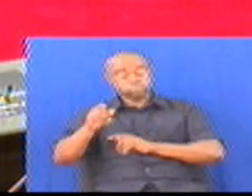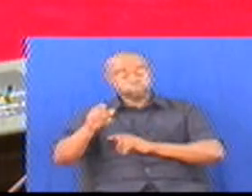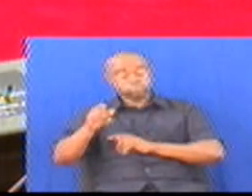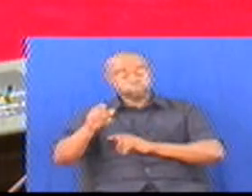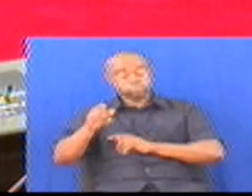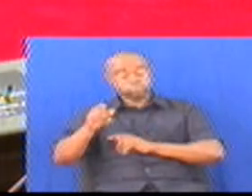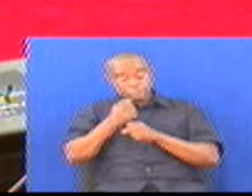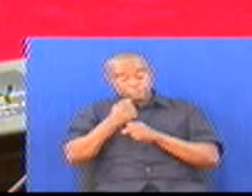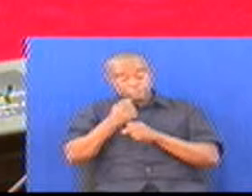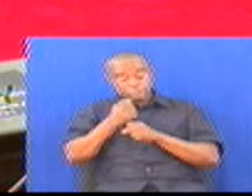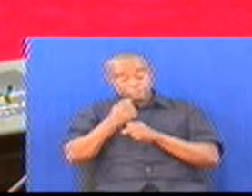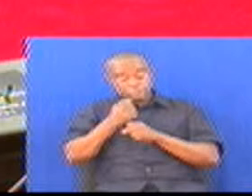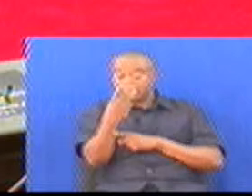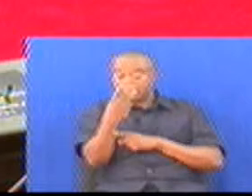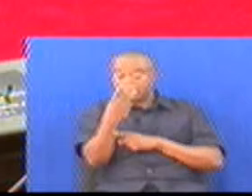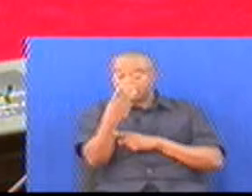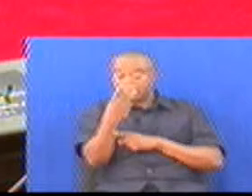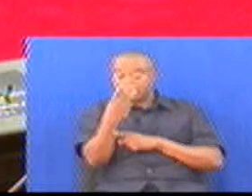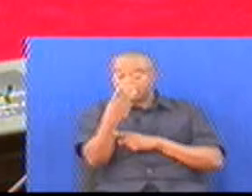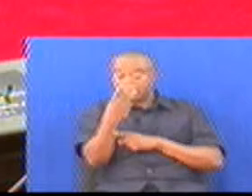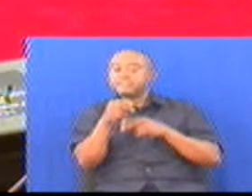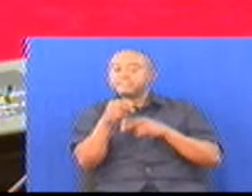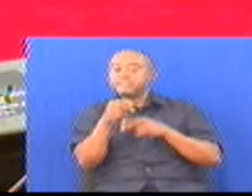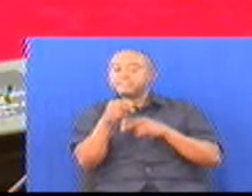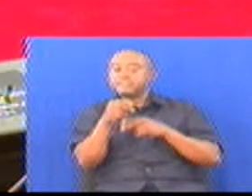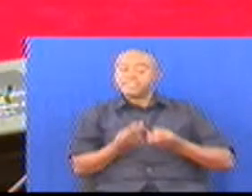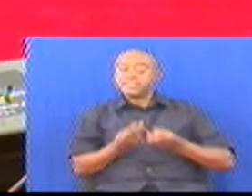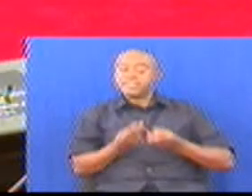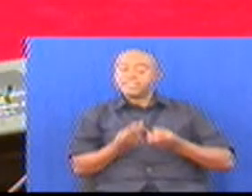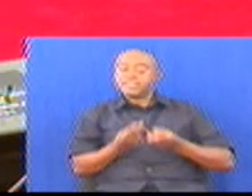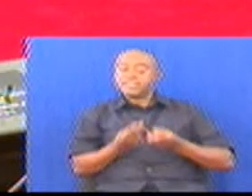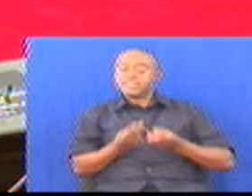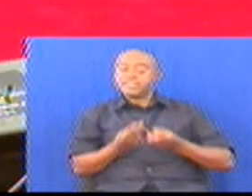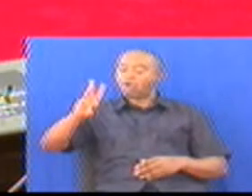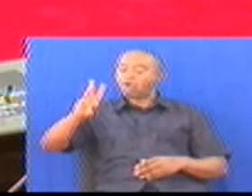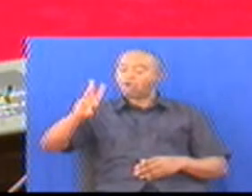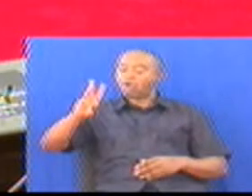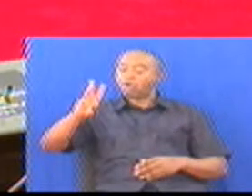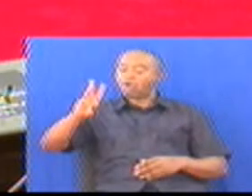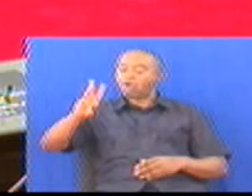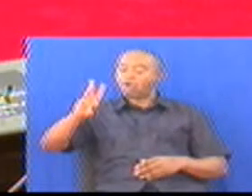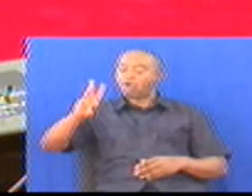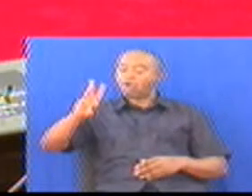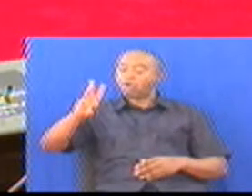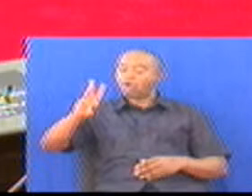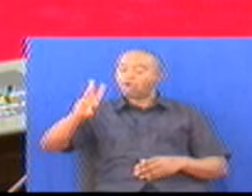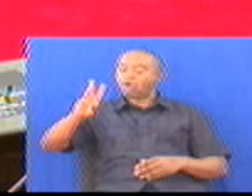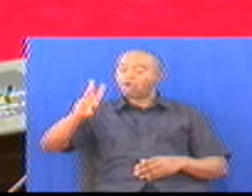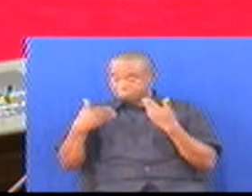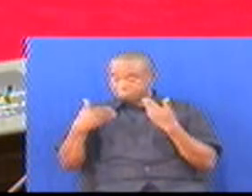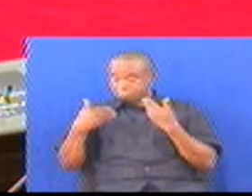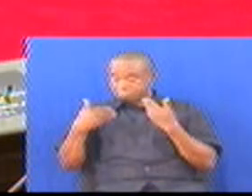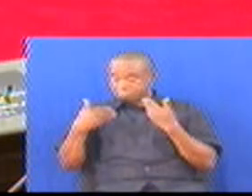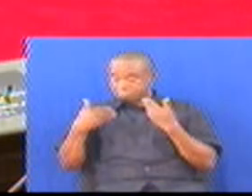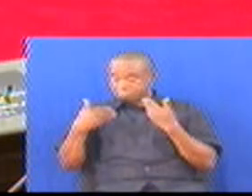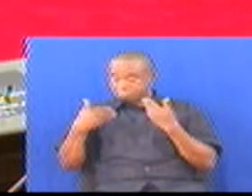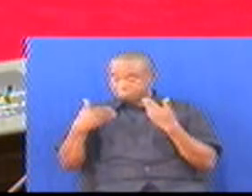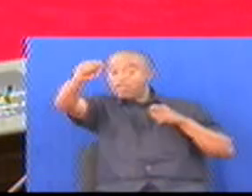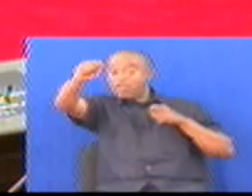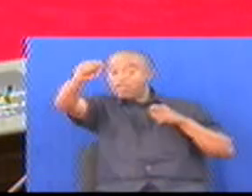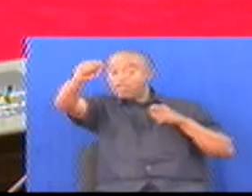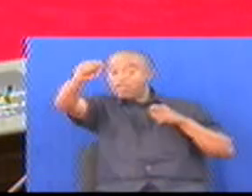3.2. Daraja jipya Mtowami katika barabara ya Chalinze hadi Segera litakalokuwa na urefu wa